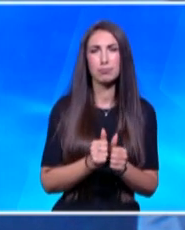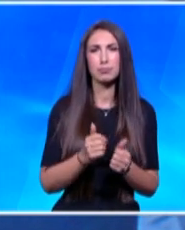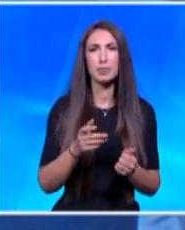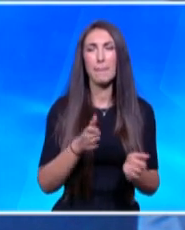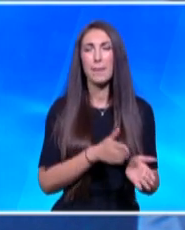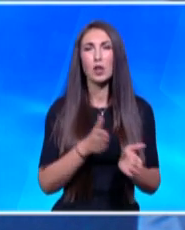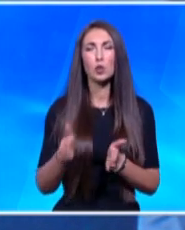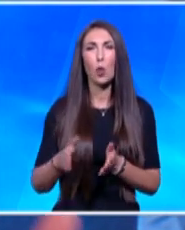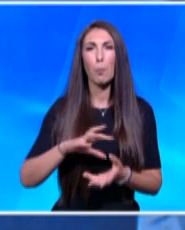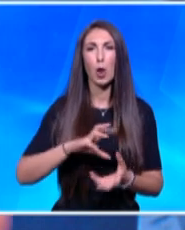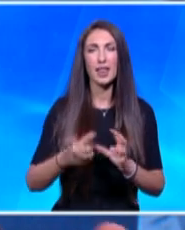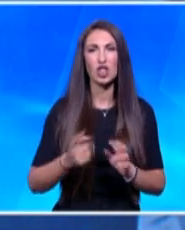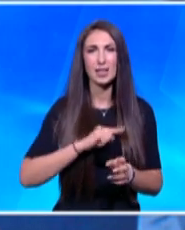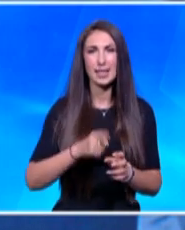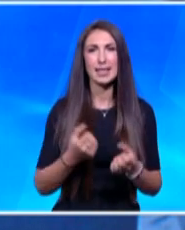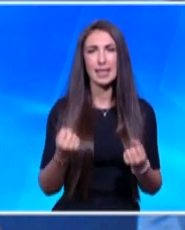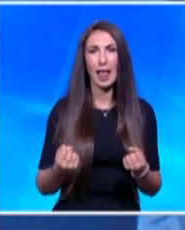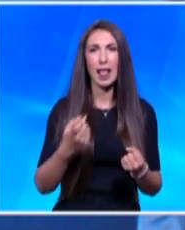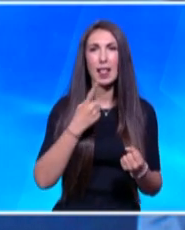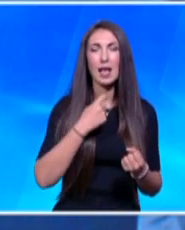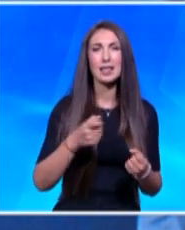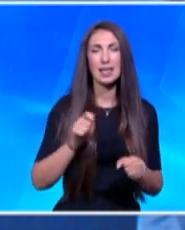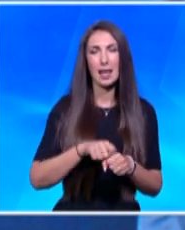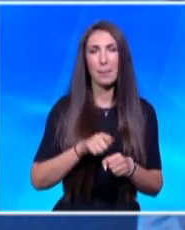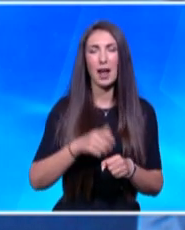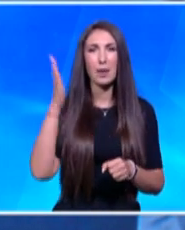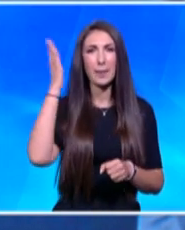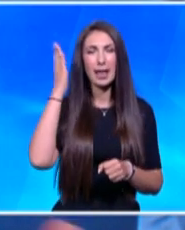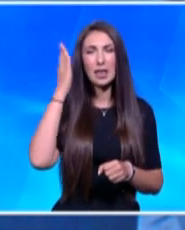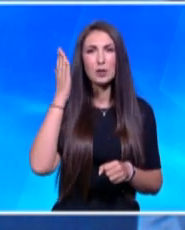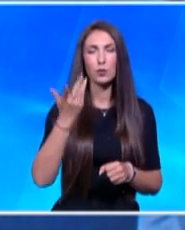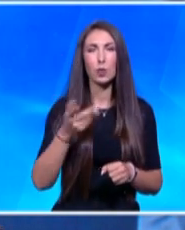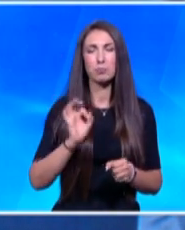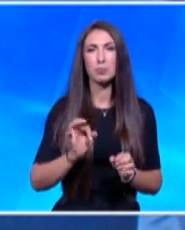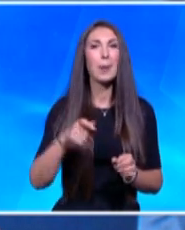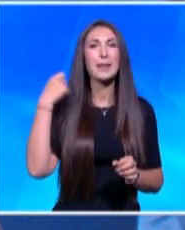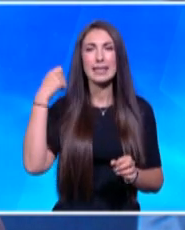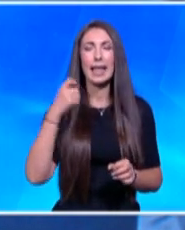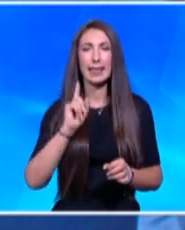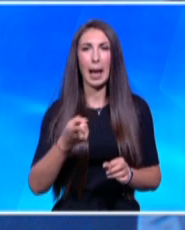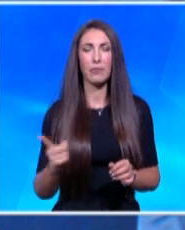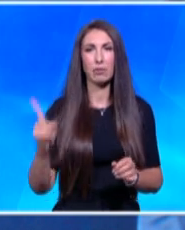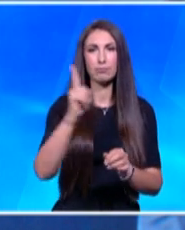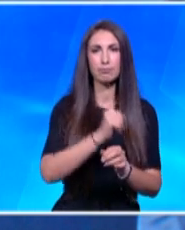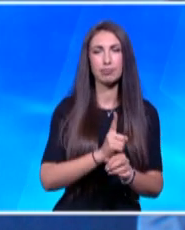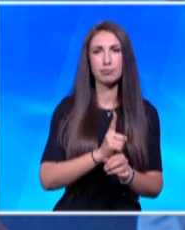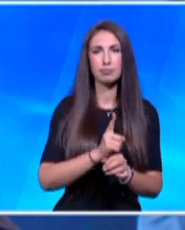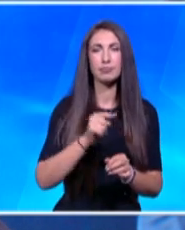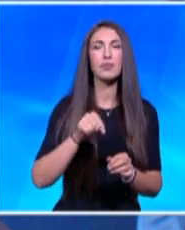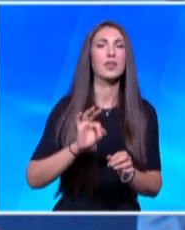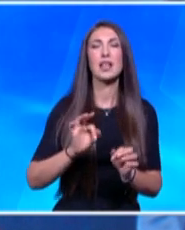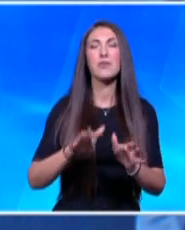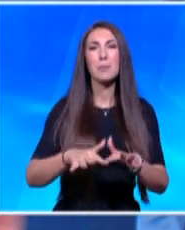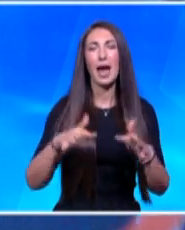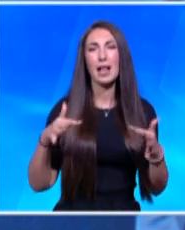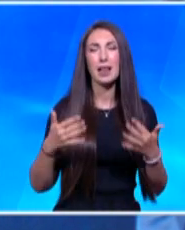между политическите сили, която да посредниче състане такова мнозинство, като трябва да бъде президента в такава ситуация. Mm-hmm. При фрагментиран парламент, обикновено